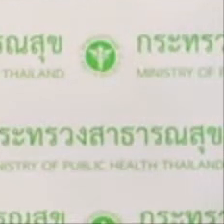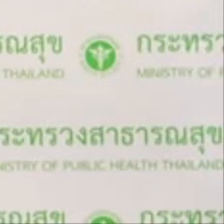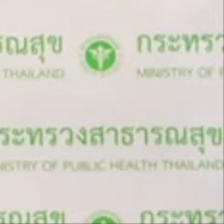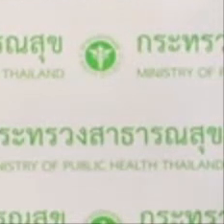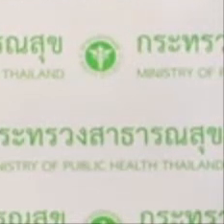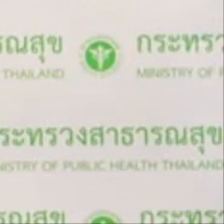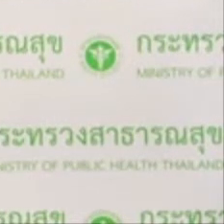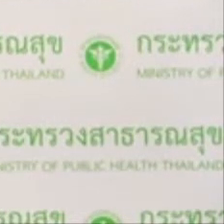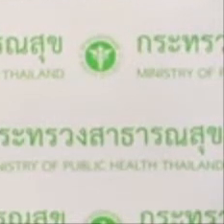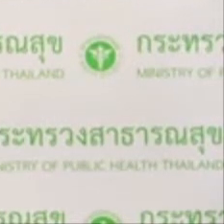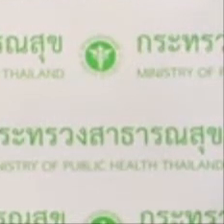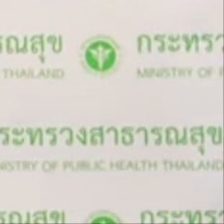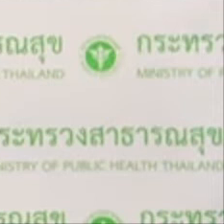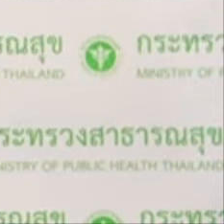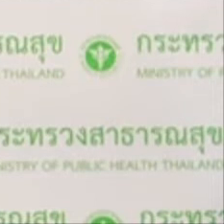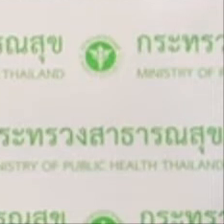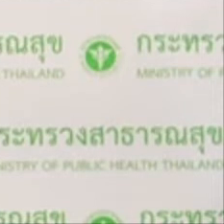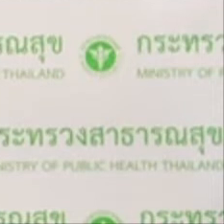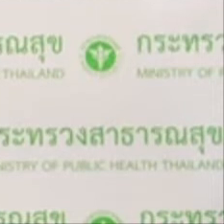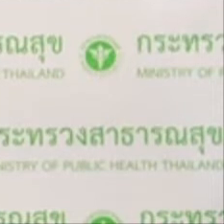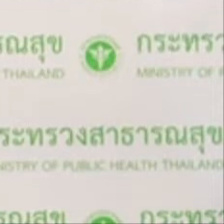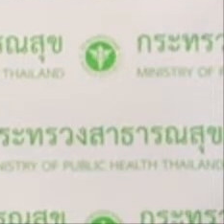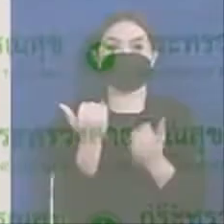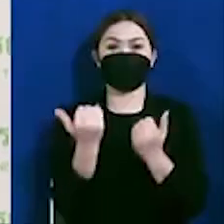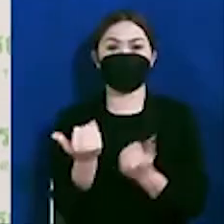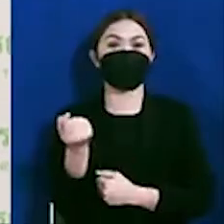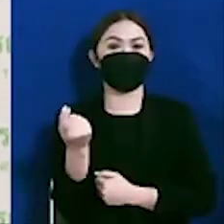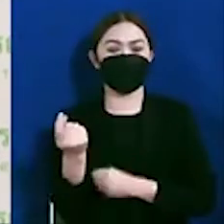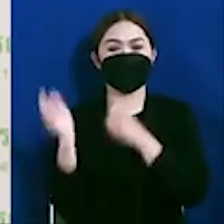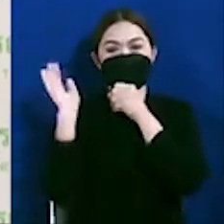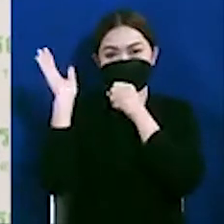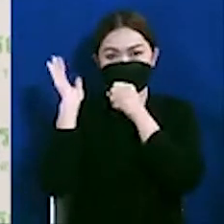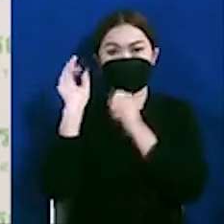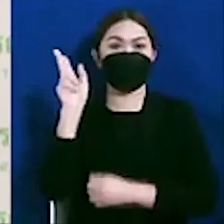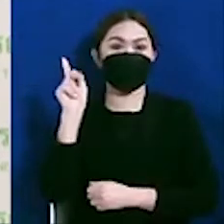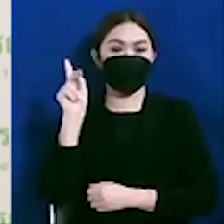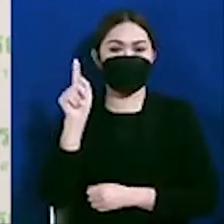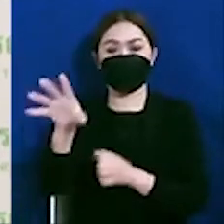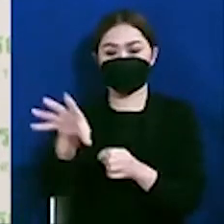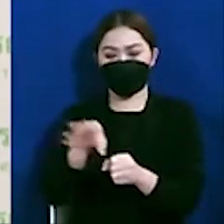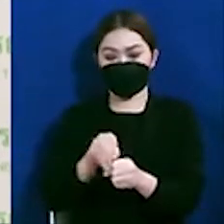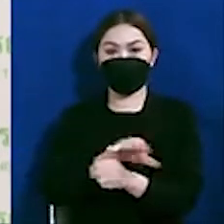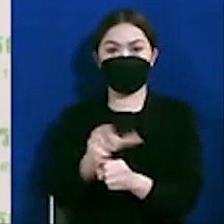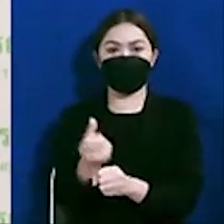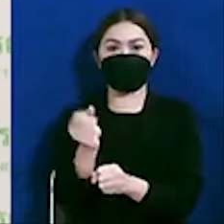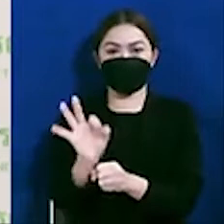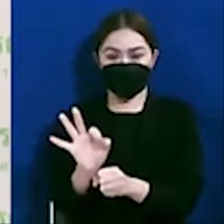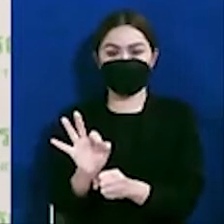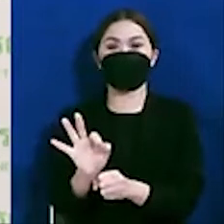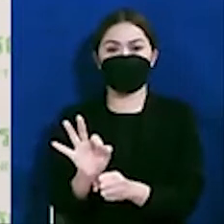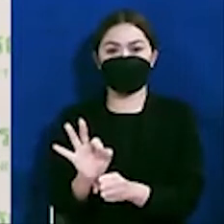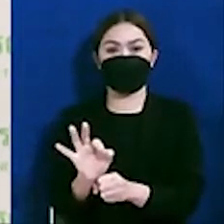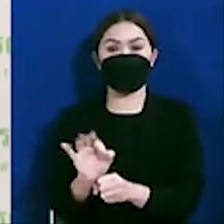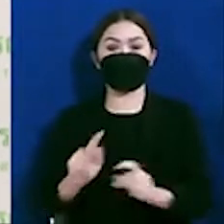ก็สวัสดีครับท่านผู้ชมท่านกำลังชมการถ่ายทอดสดจากศูนย์แถลงข่าวโรคติดเชื้อไวรัสโคโรนา 2019